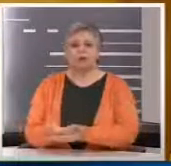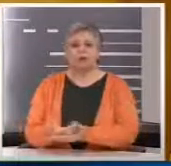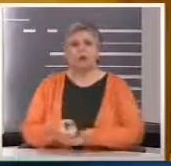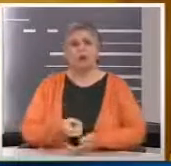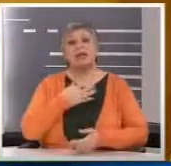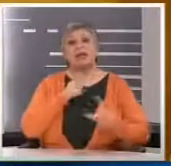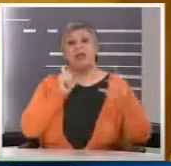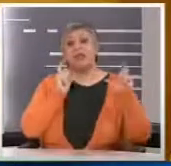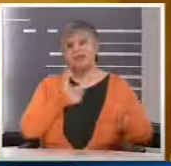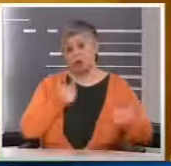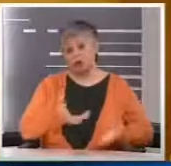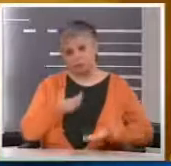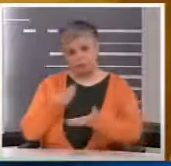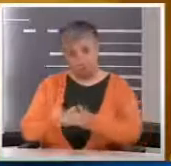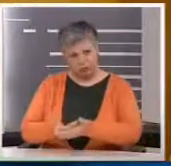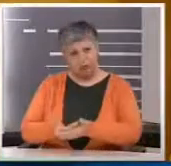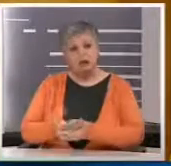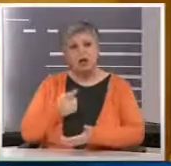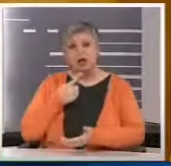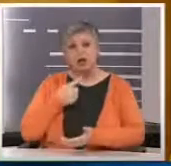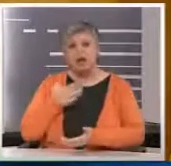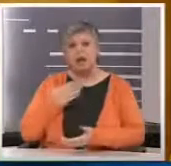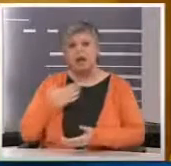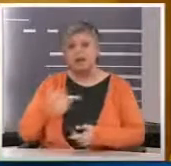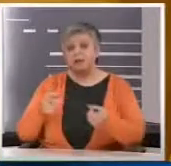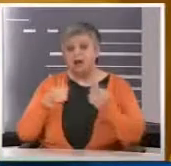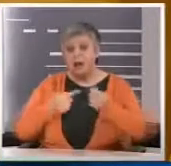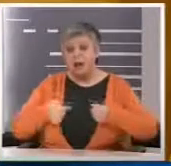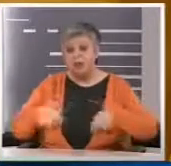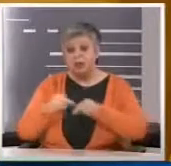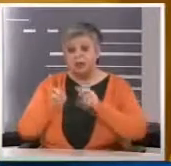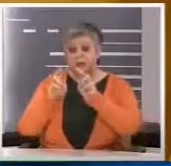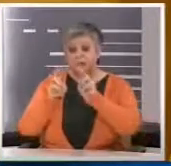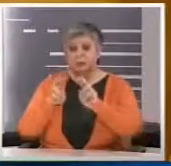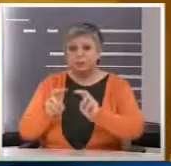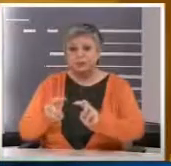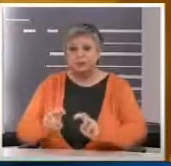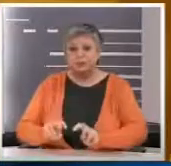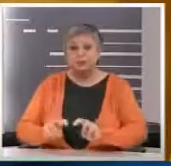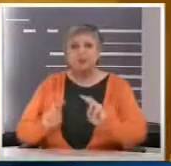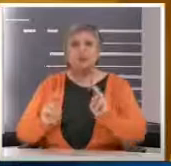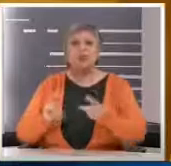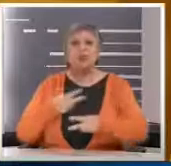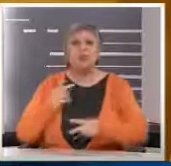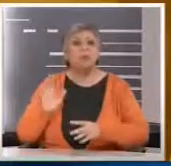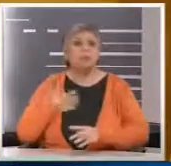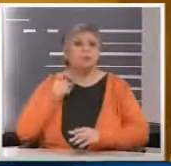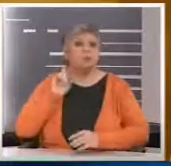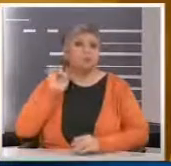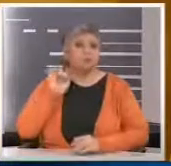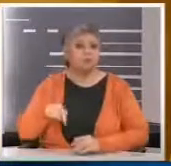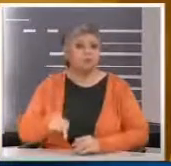για σύσταση προκαταρκτικής επιτροπής για τη διερεύνηση του αδικήματος της απιστίας